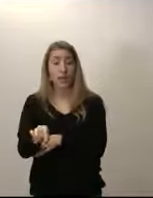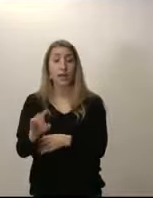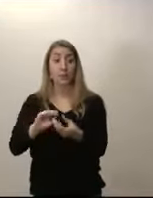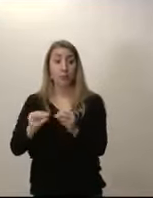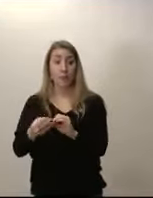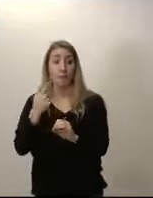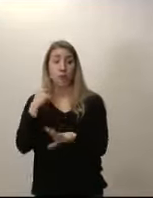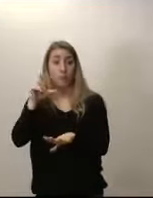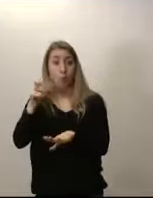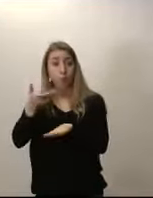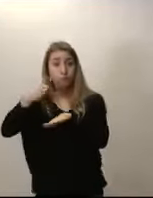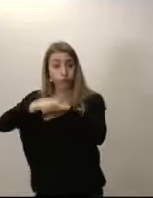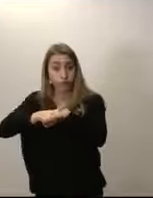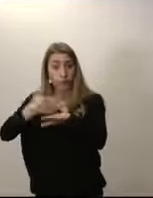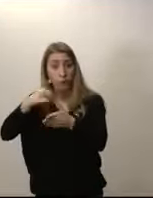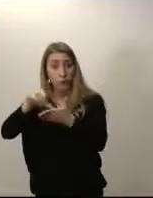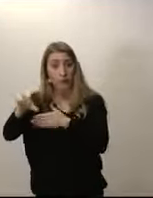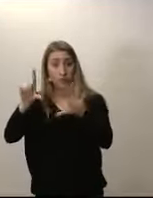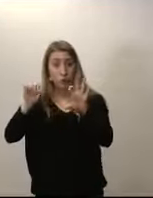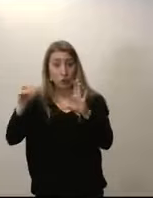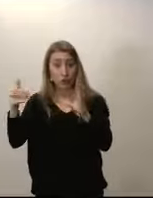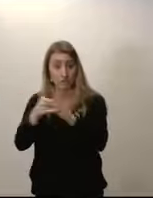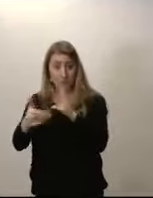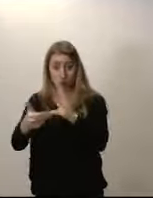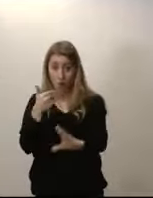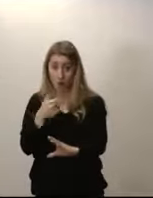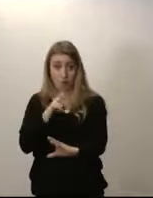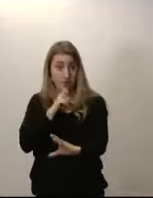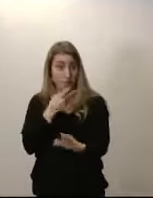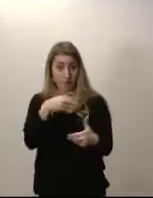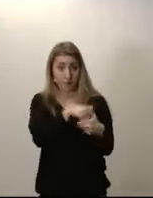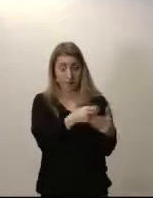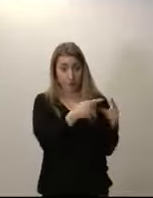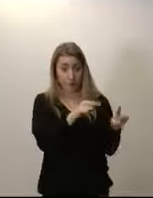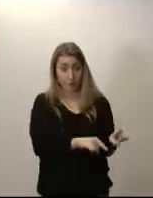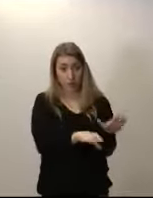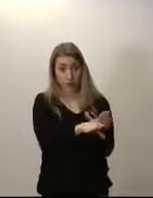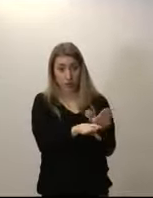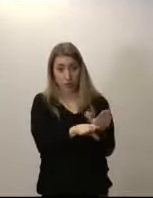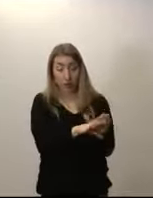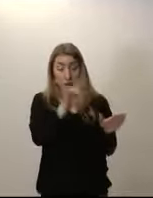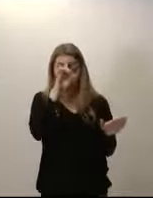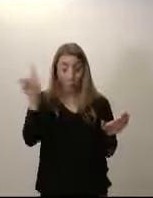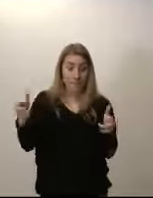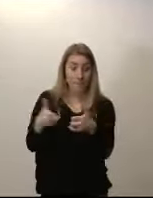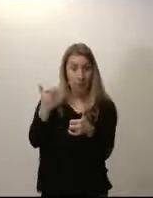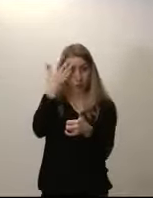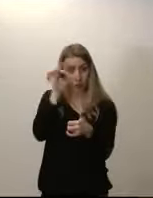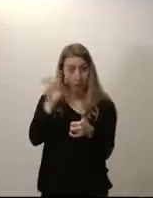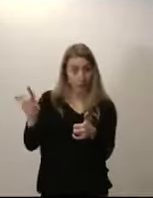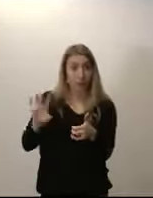d'eau qui conduisait à payer 70 000 euros. Il n'avait pas été pris dans le budget primitif parce qu'on ne le connaissait pas. Donc, on